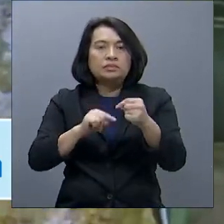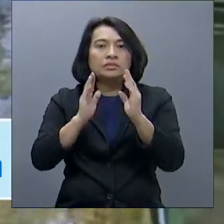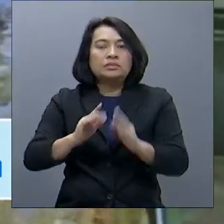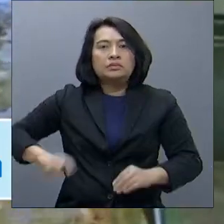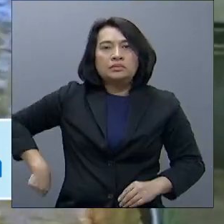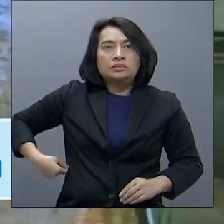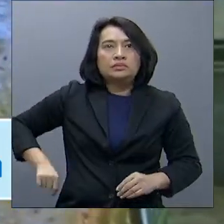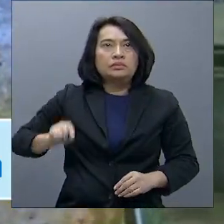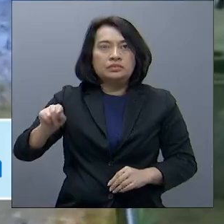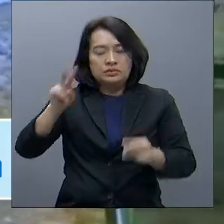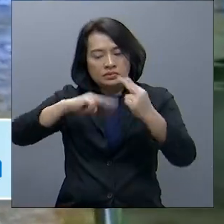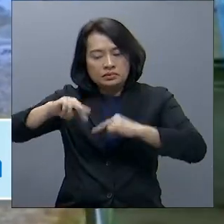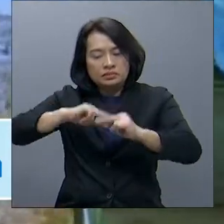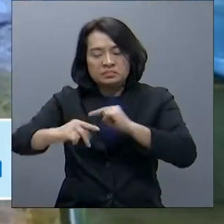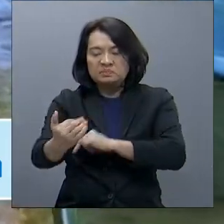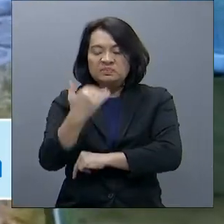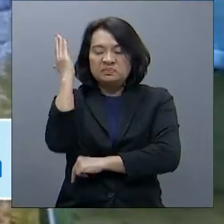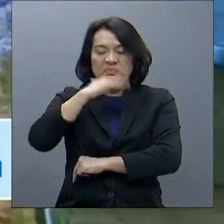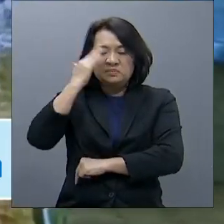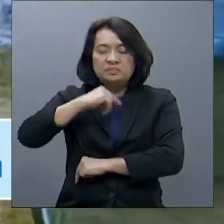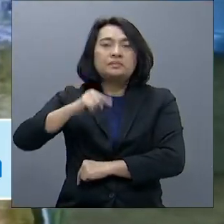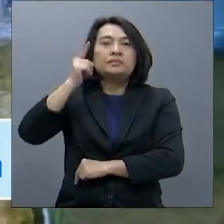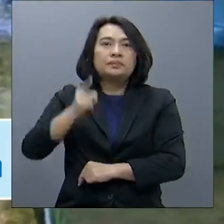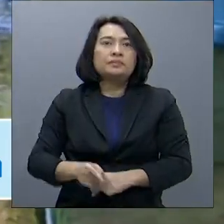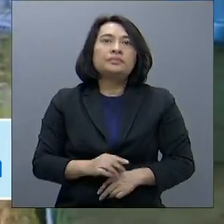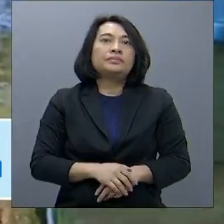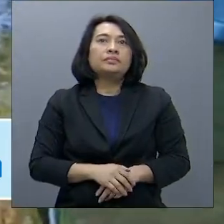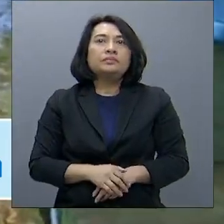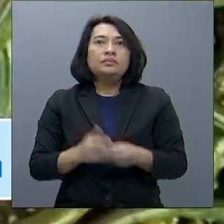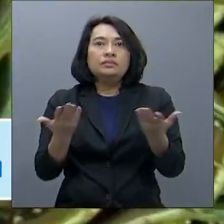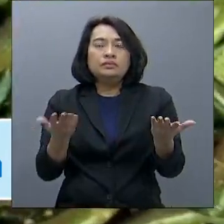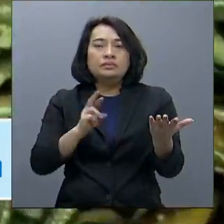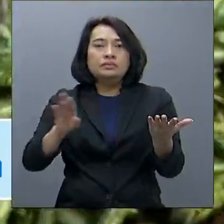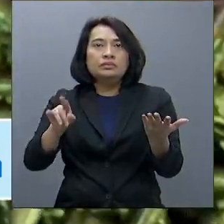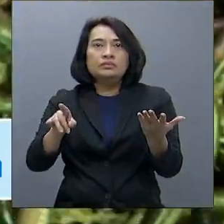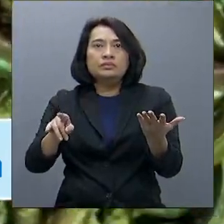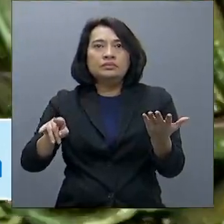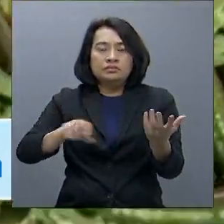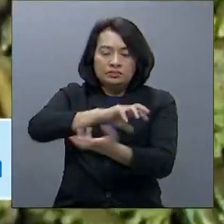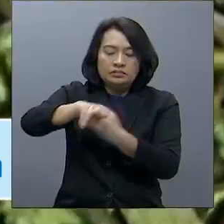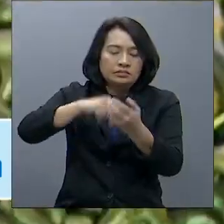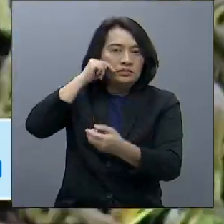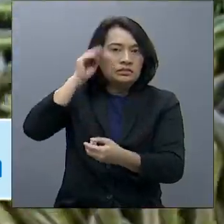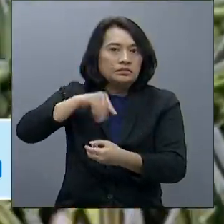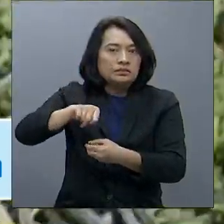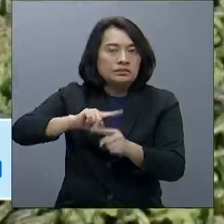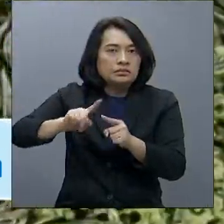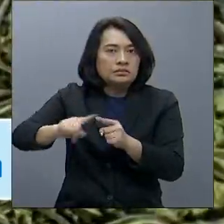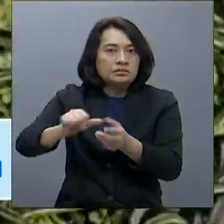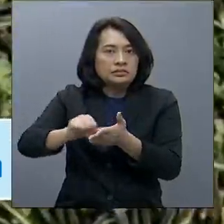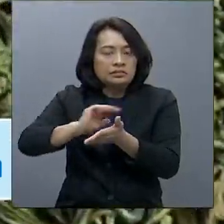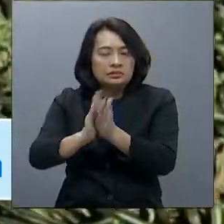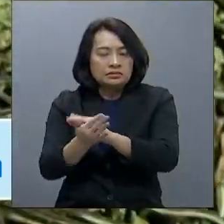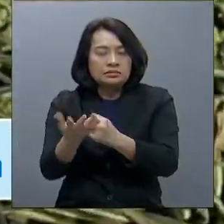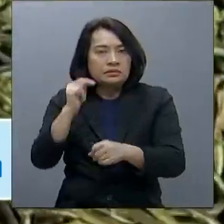าซึ่งตรวจสอบว่าส่งกลิ่นเหม็นรุนแรงจริงๆรวมทั้งไม่มีระบบการบำบัดน้ำเสียและมีการปล่อยน้